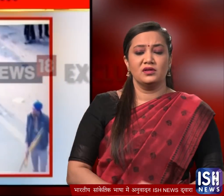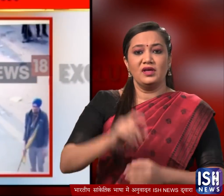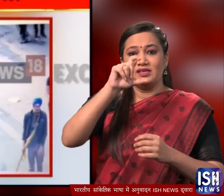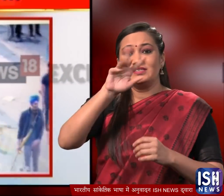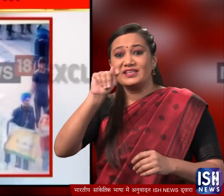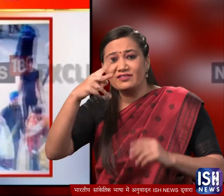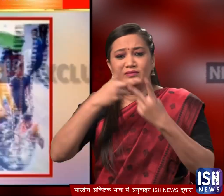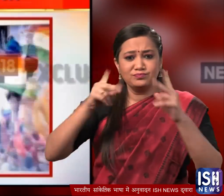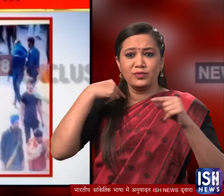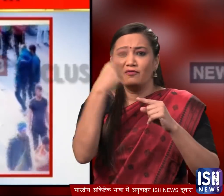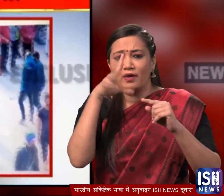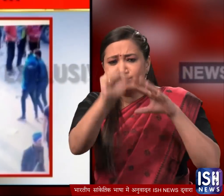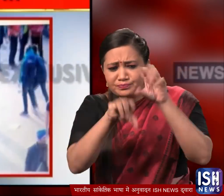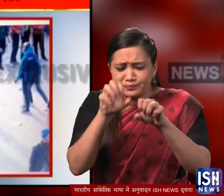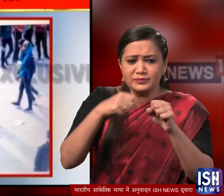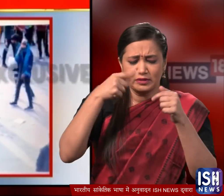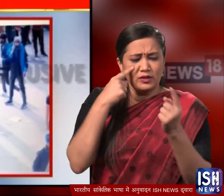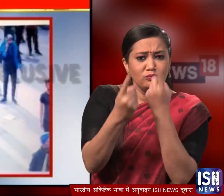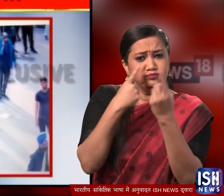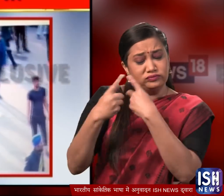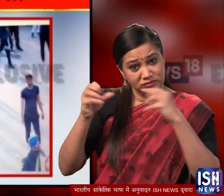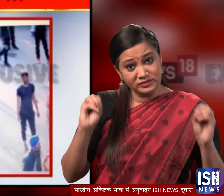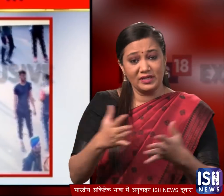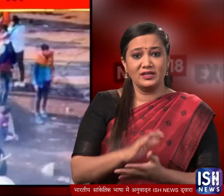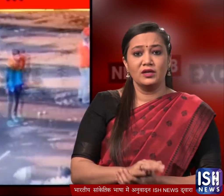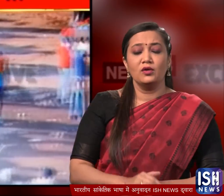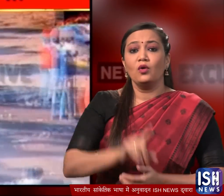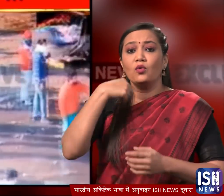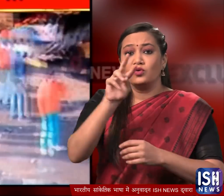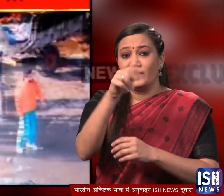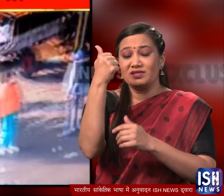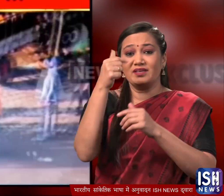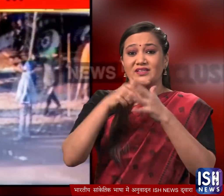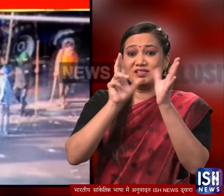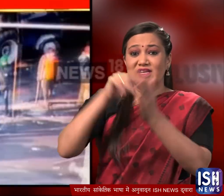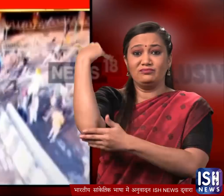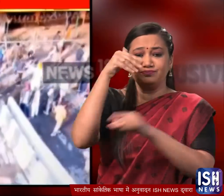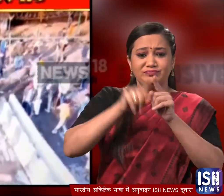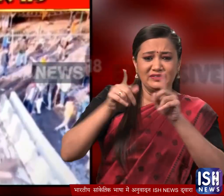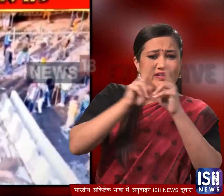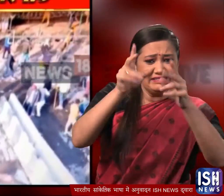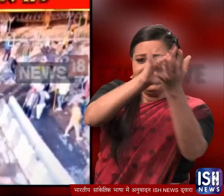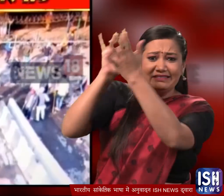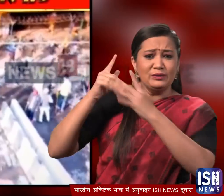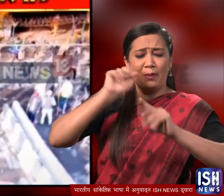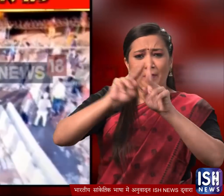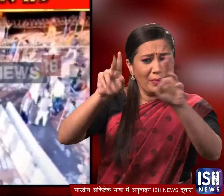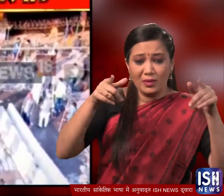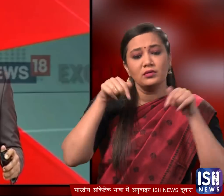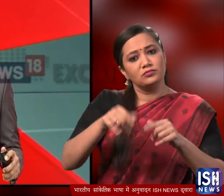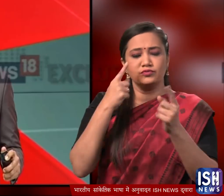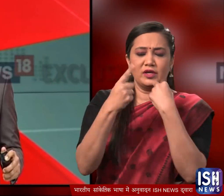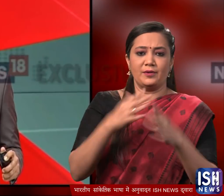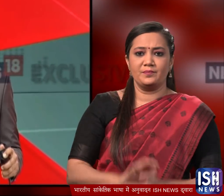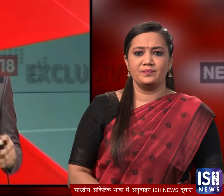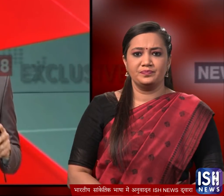पुलिस सीसीटीवी फुटेज की मदद से उन लोगों की पहचान करने में जुट गई है जिन्होंने 26 जनवरी के दिन राजधानी की सड़कों पर उत्पात मचाया। इस